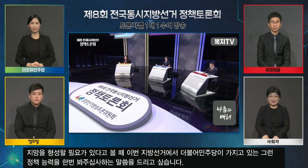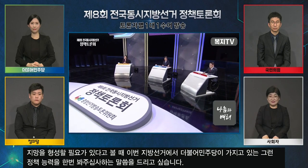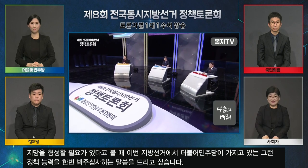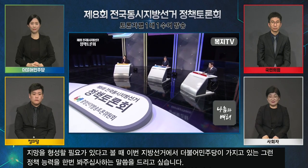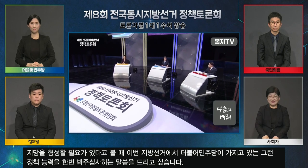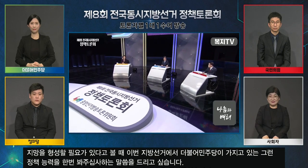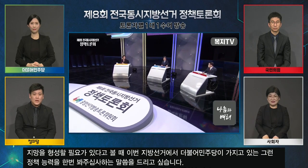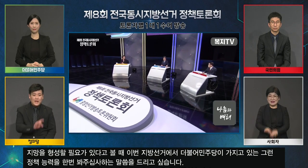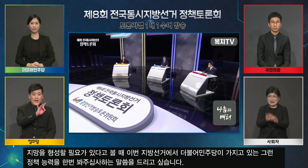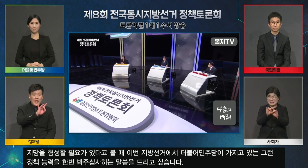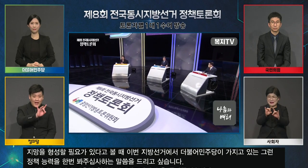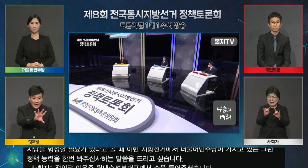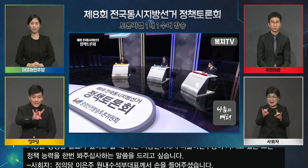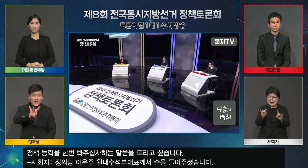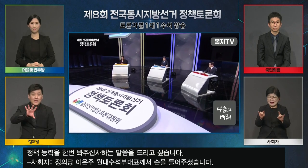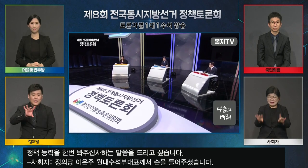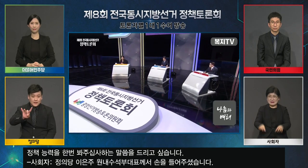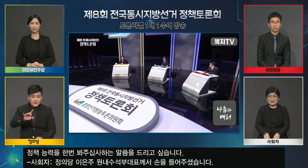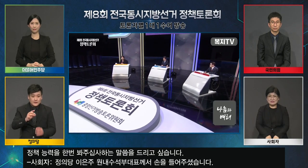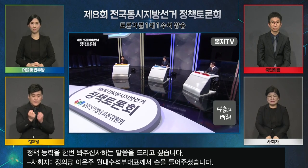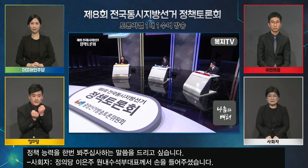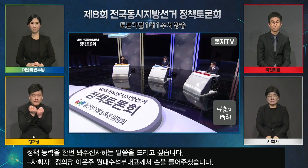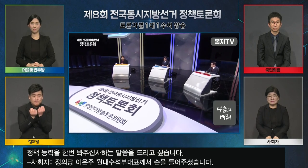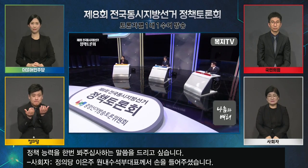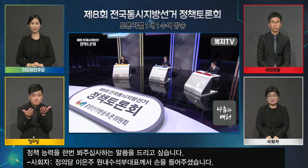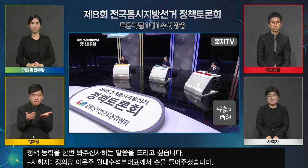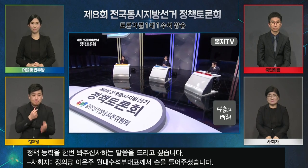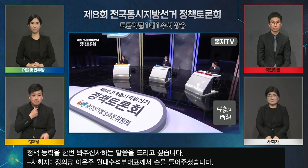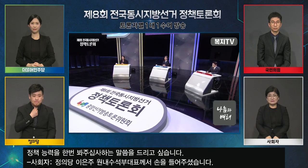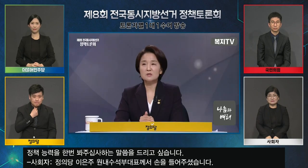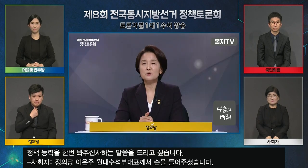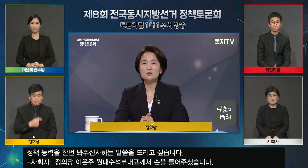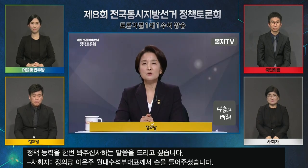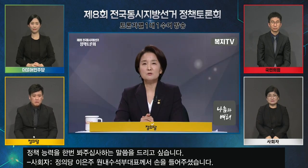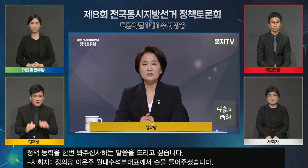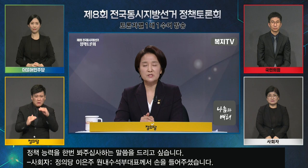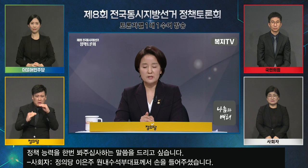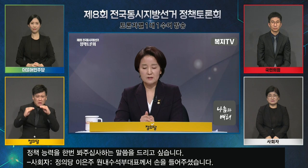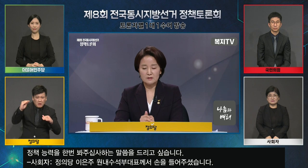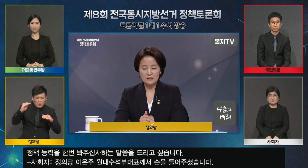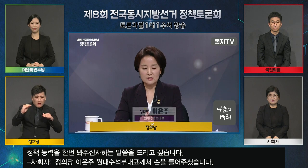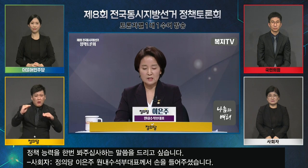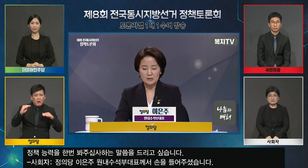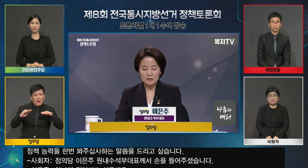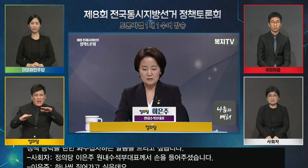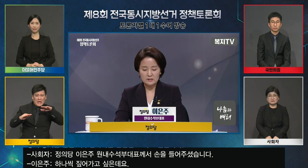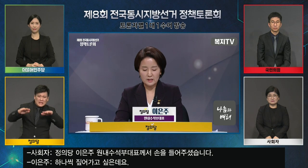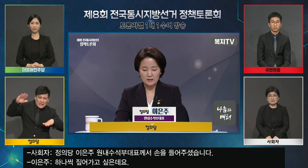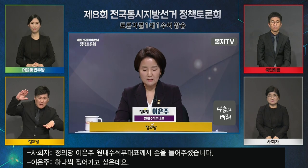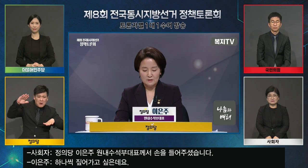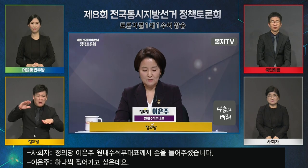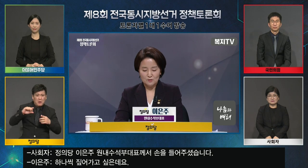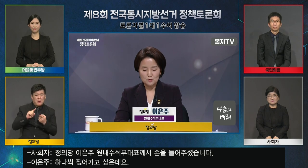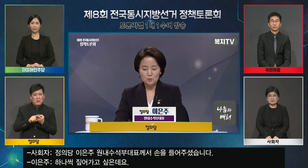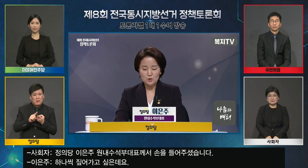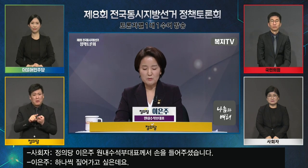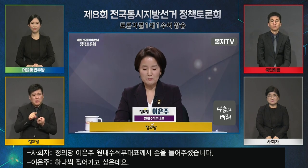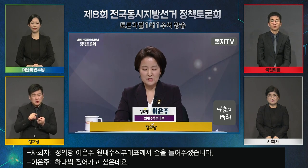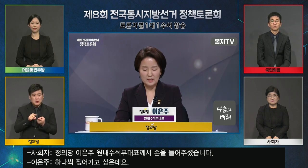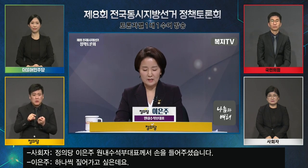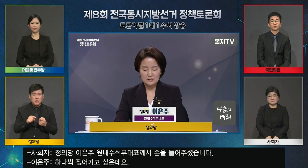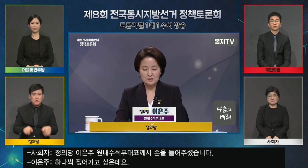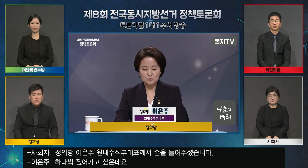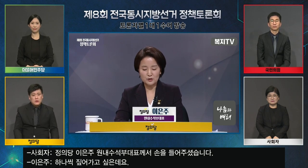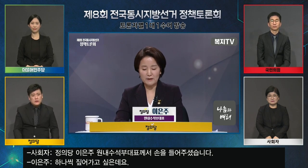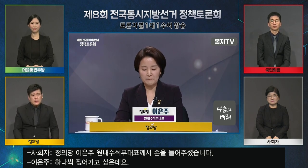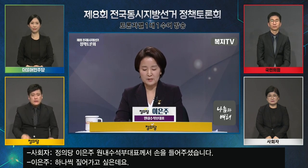하나씩 좀 짚어가고 싶은데요. 사실 불평등과 차별 문제 얘기가 나왔는데 좀 목이